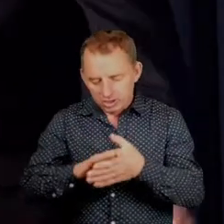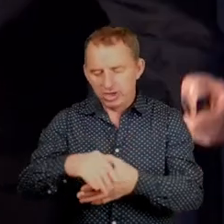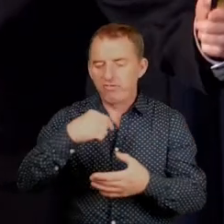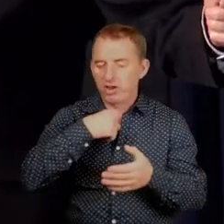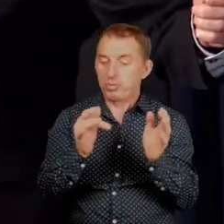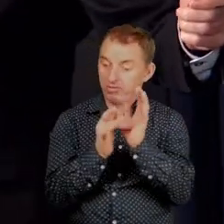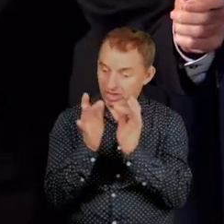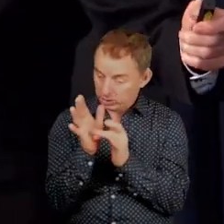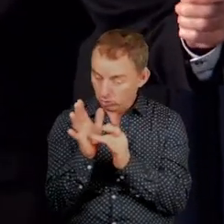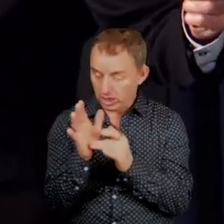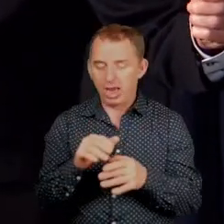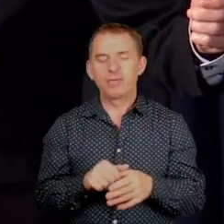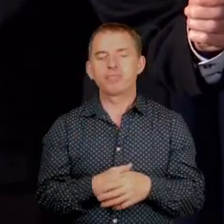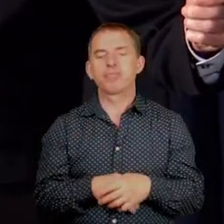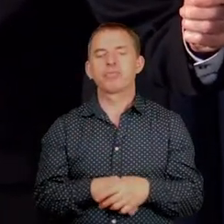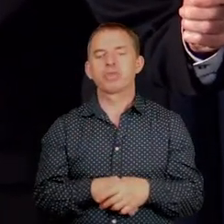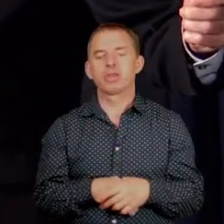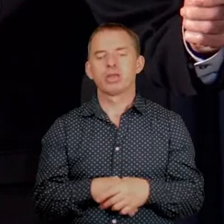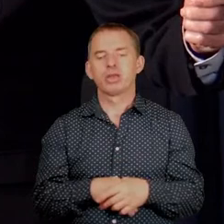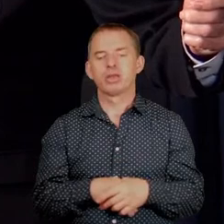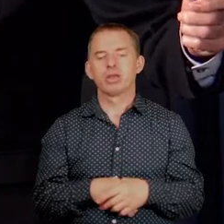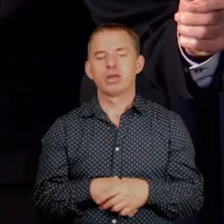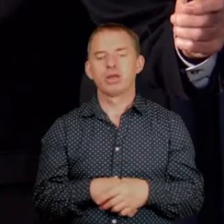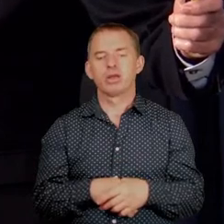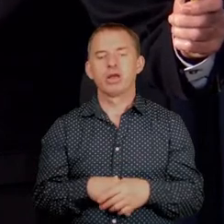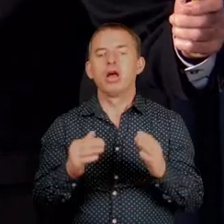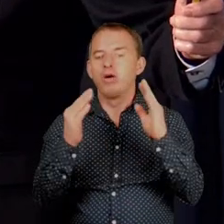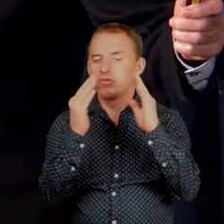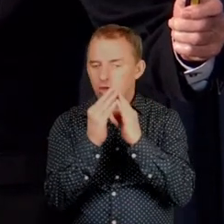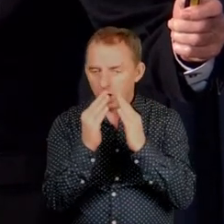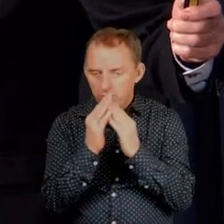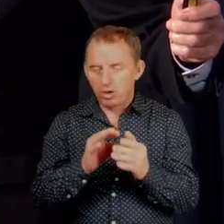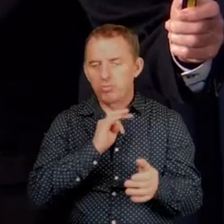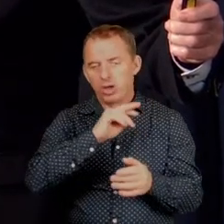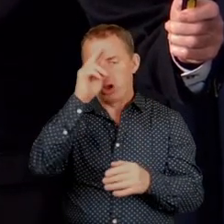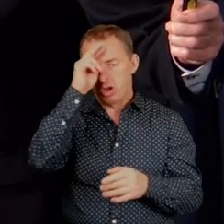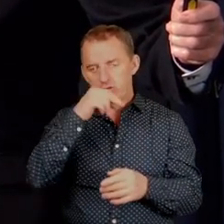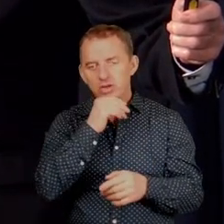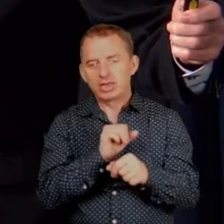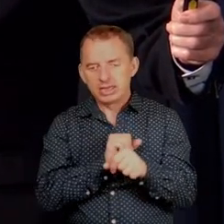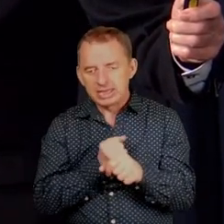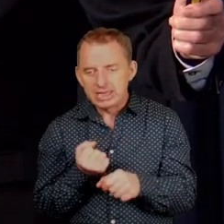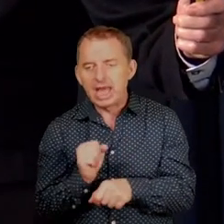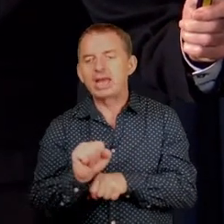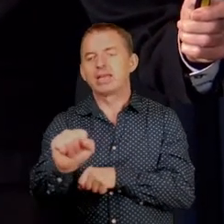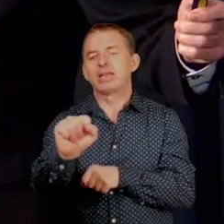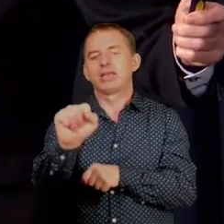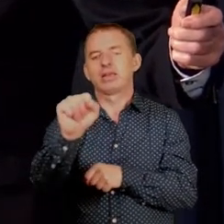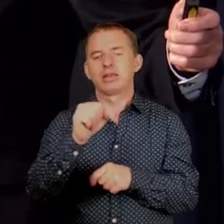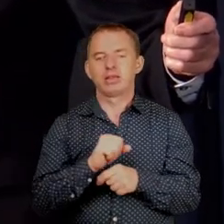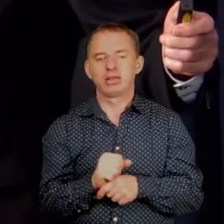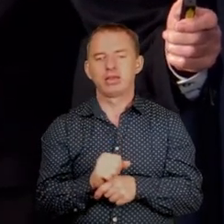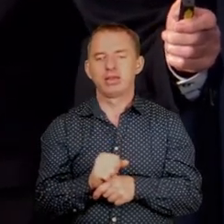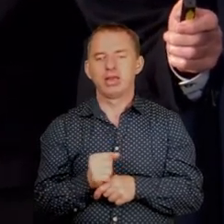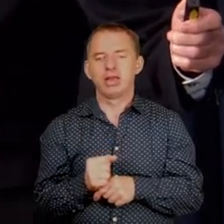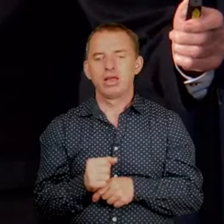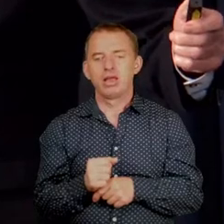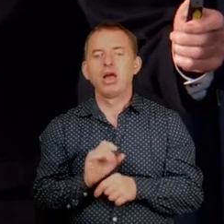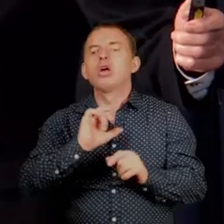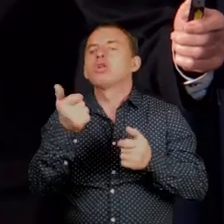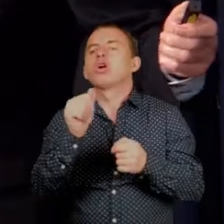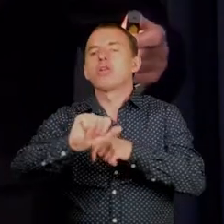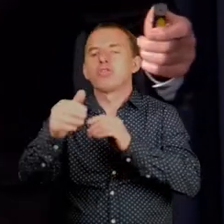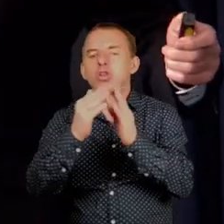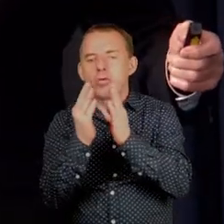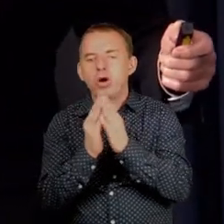In my Father's house are. W domu mojego ojca jest. What are there in my Father's house? Co jest w domu